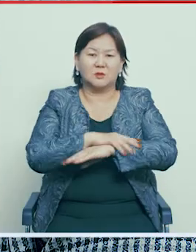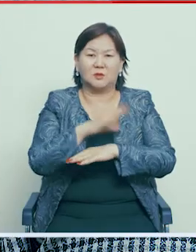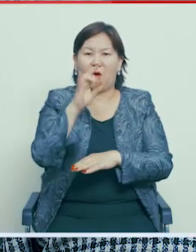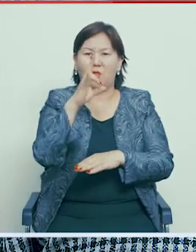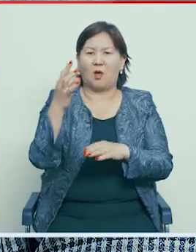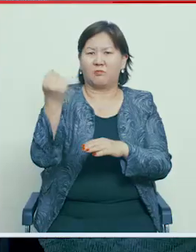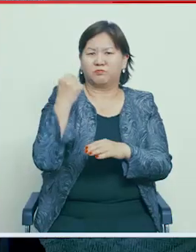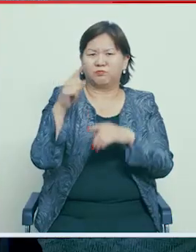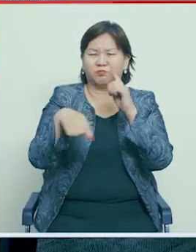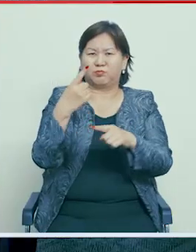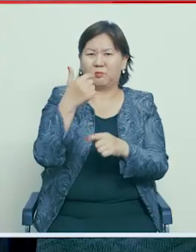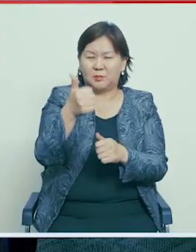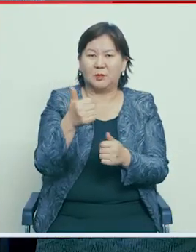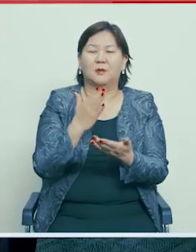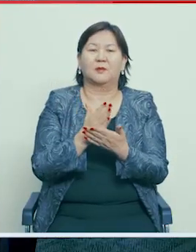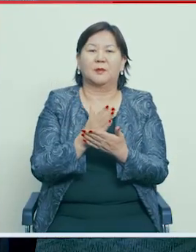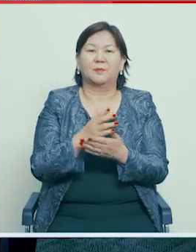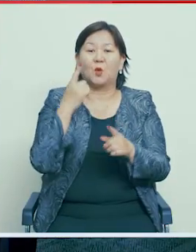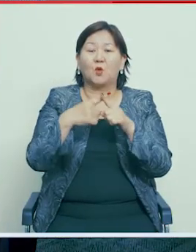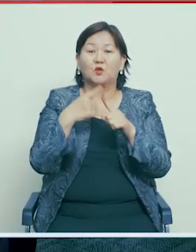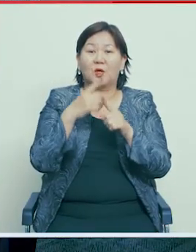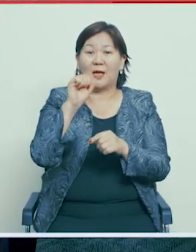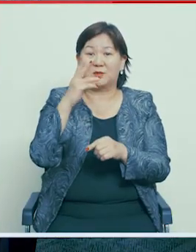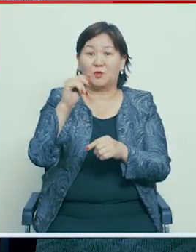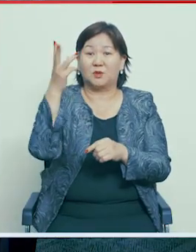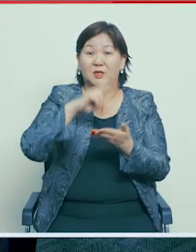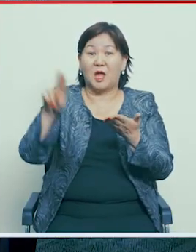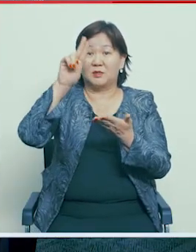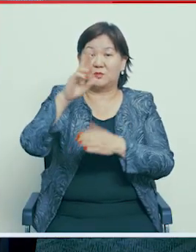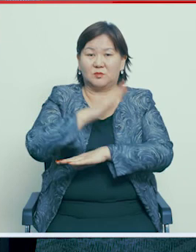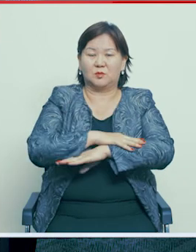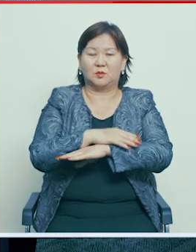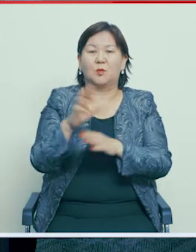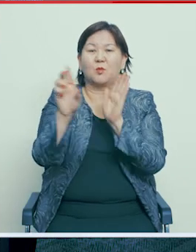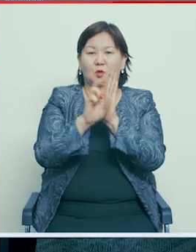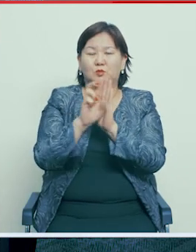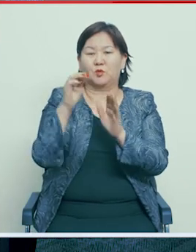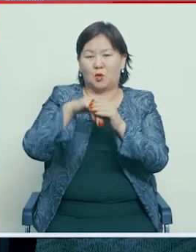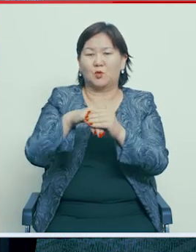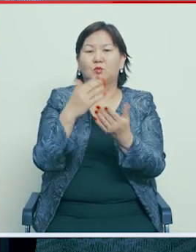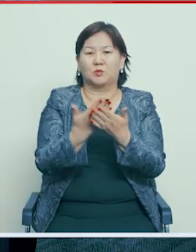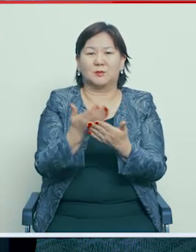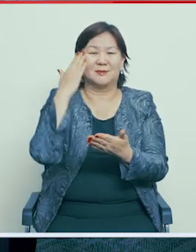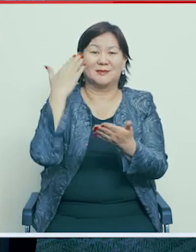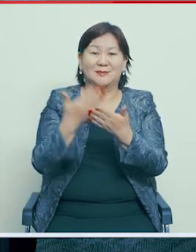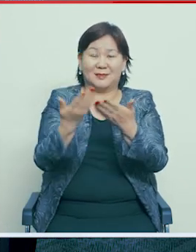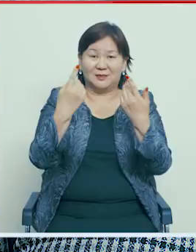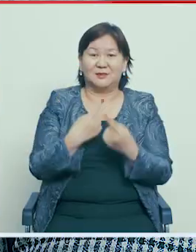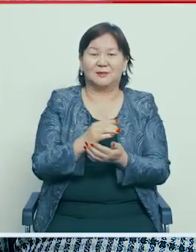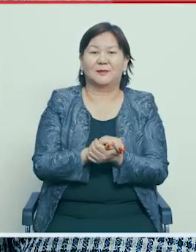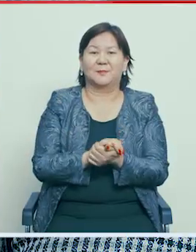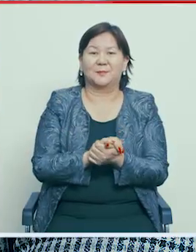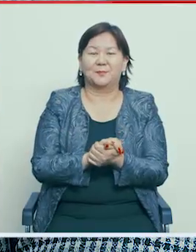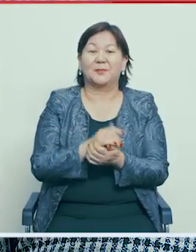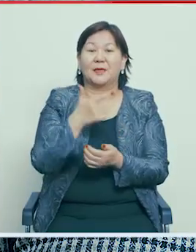оноо авсан. Тэгээд бас хөдөө аж ахуйн сургуулиас бас нэг тийм танах хүүхдээ боломжтой бол манай сургууль зуруулж гэсэн санал ирүүлсэн.